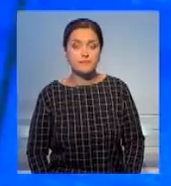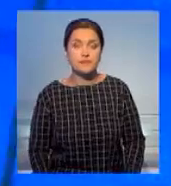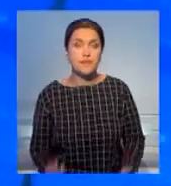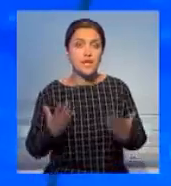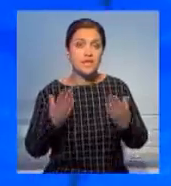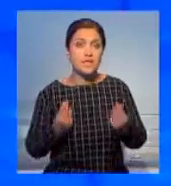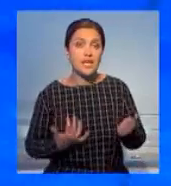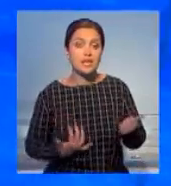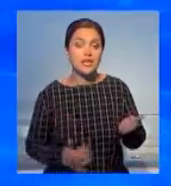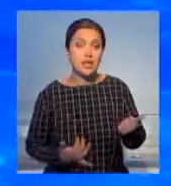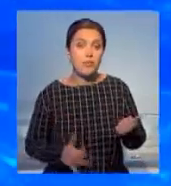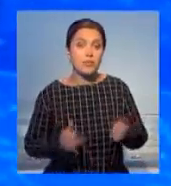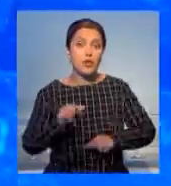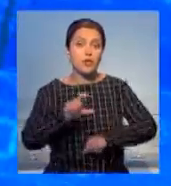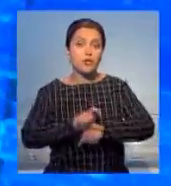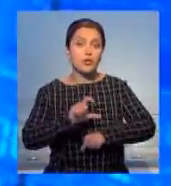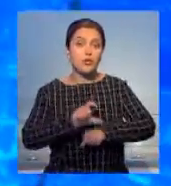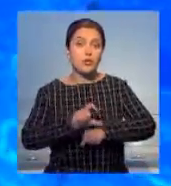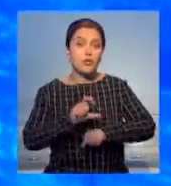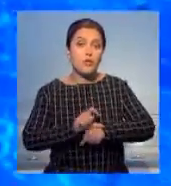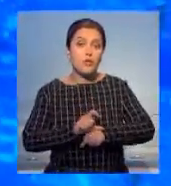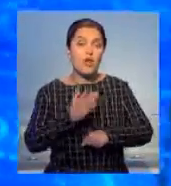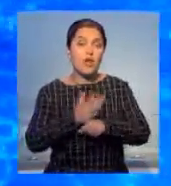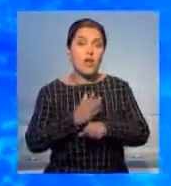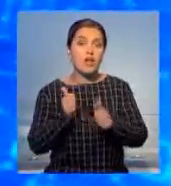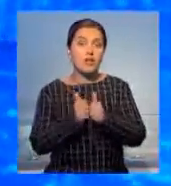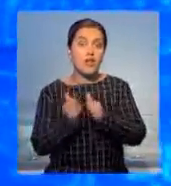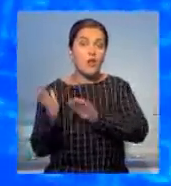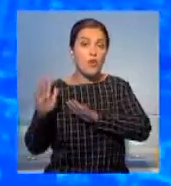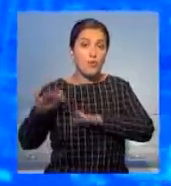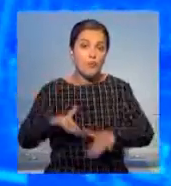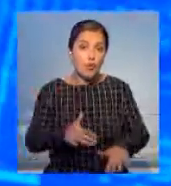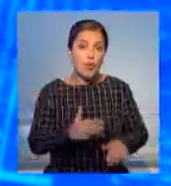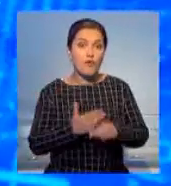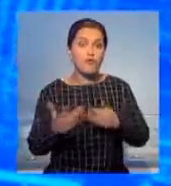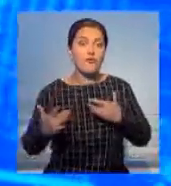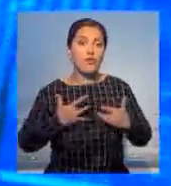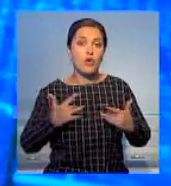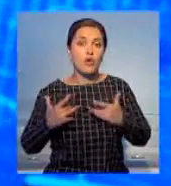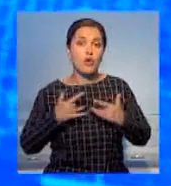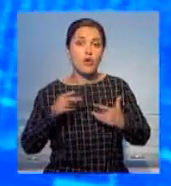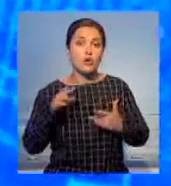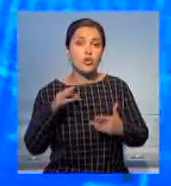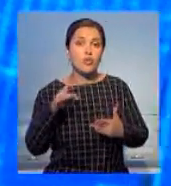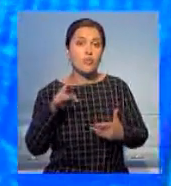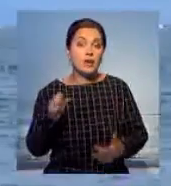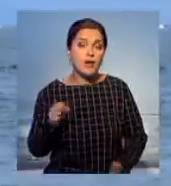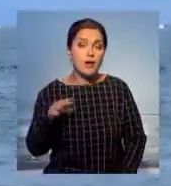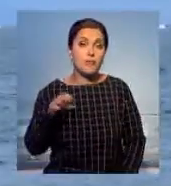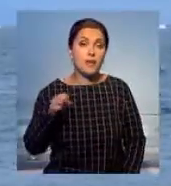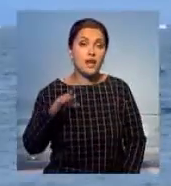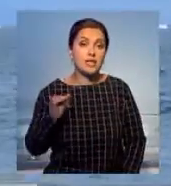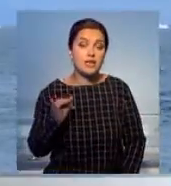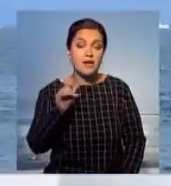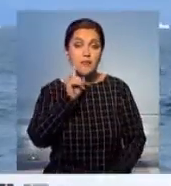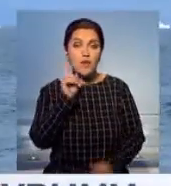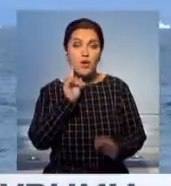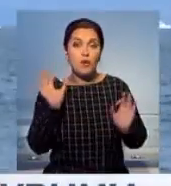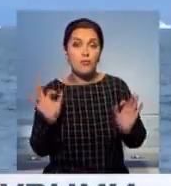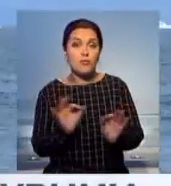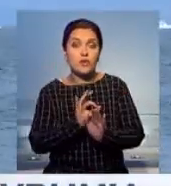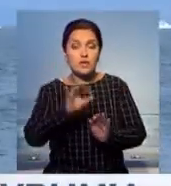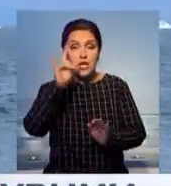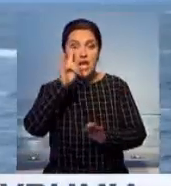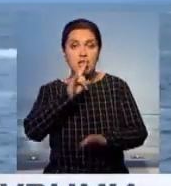Национальный день Домбры отметили и в Турции. На берегу Мраморного моря провели завораживающее шоу «Домбра-пати». Молодые музыканты исполнили казахские